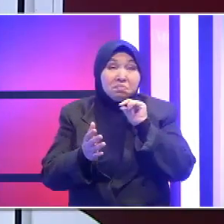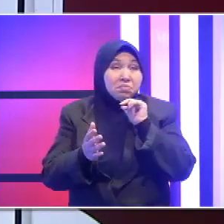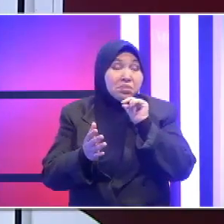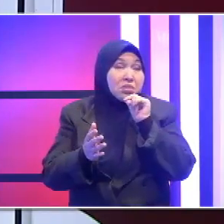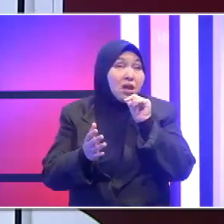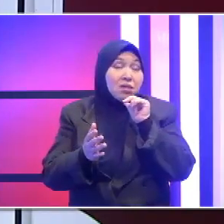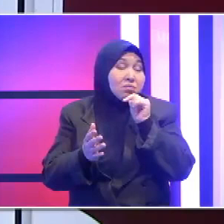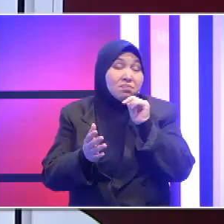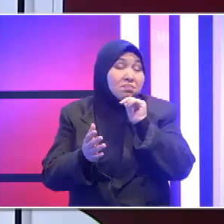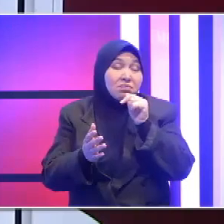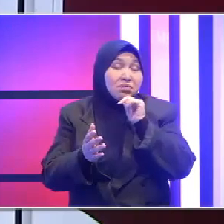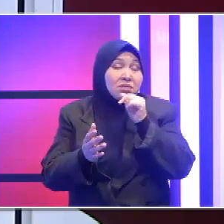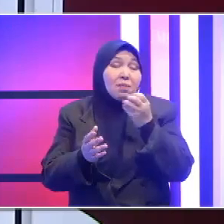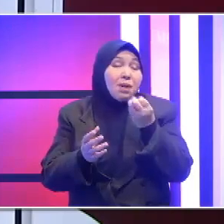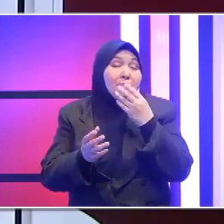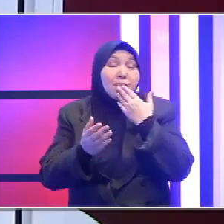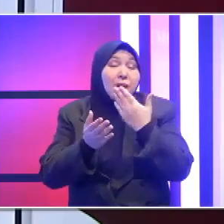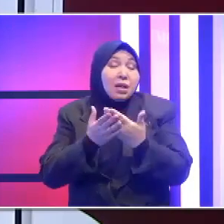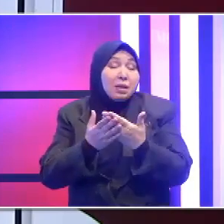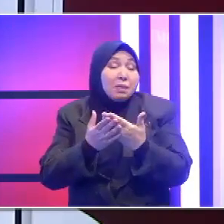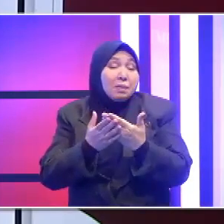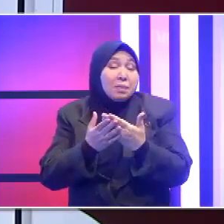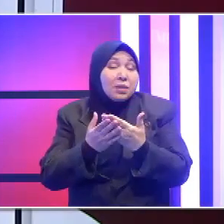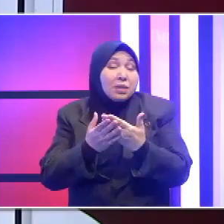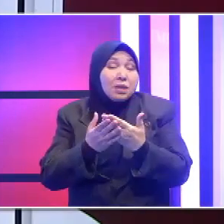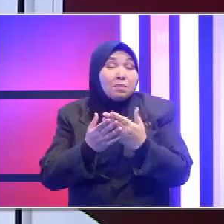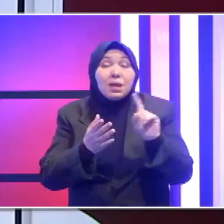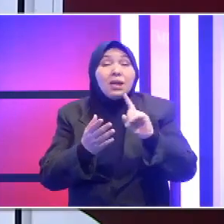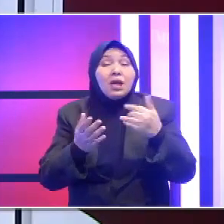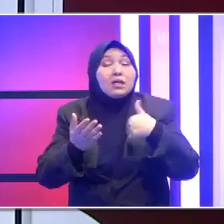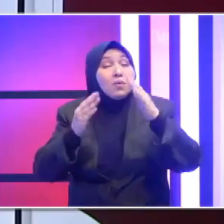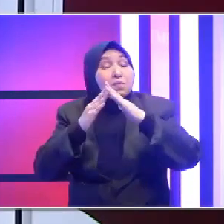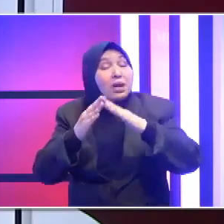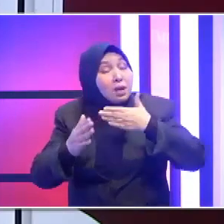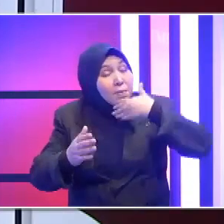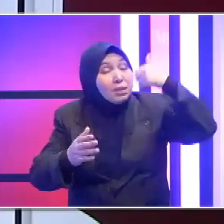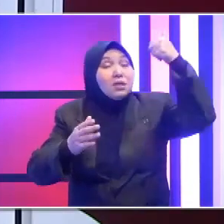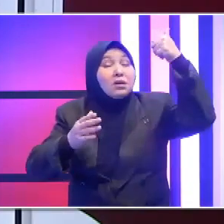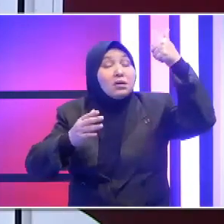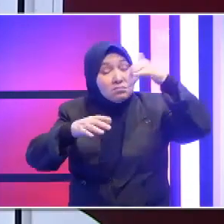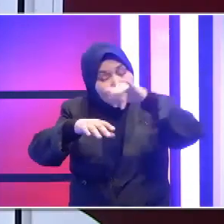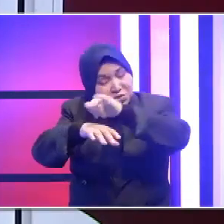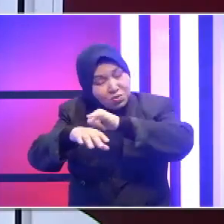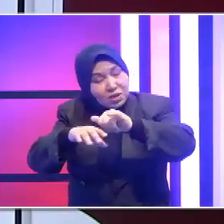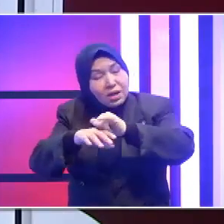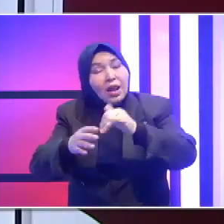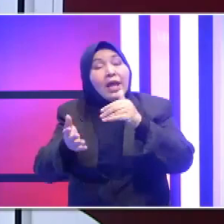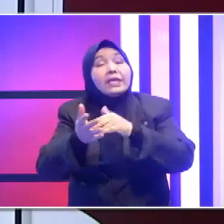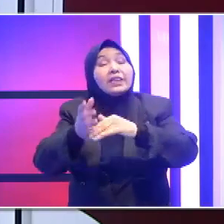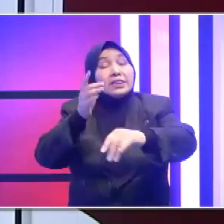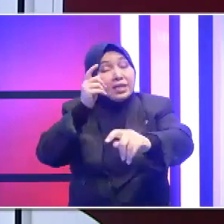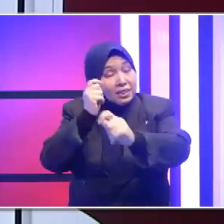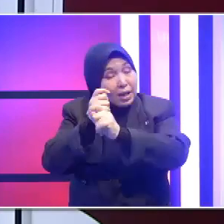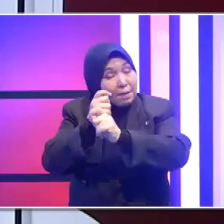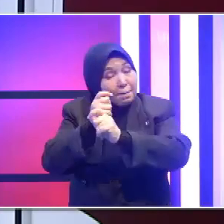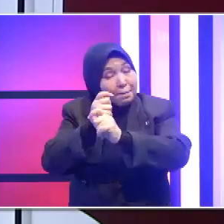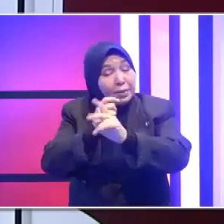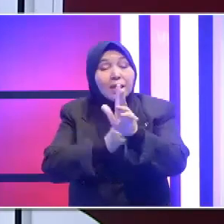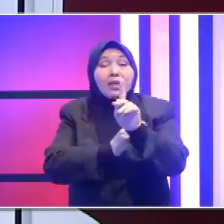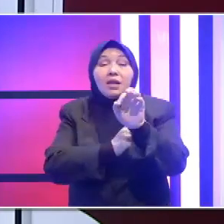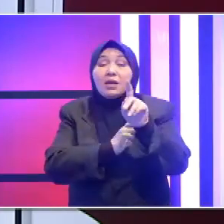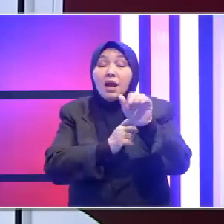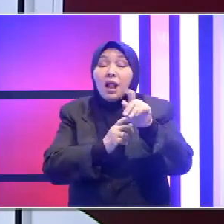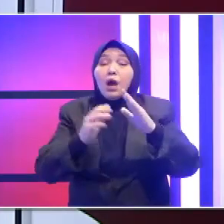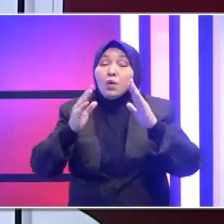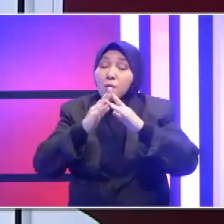saja lagi rumah lebih baik dimana Di Surga Apakah lagi yang Allah Caka tadi gua akho lebih kekal rumah kita itu tidak